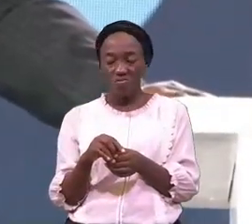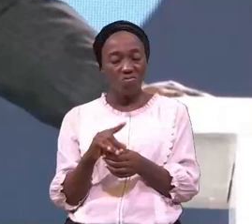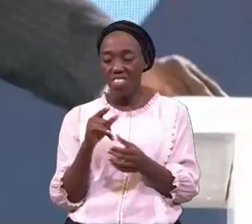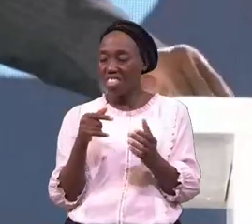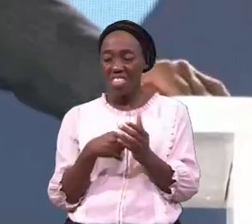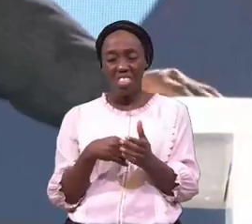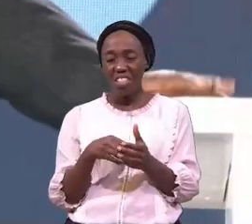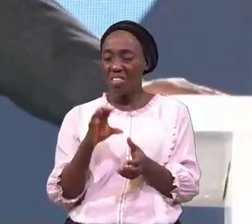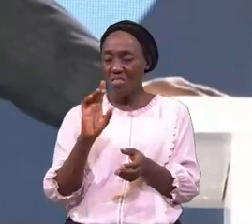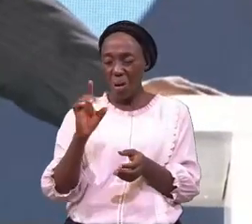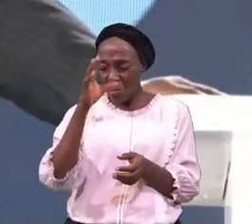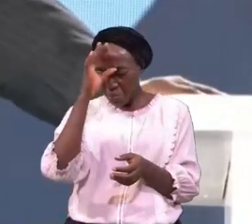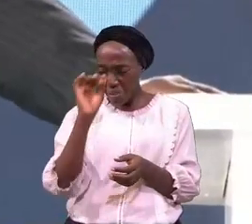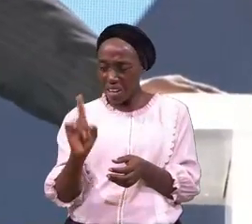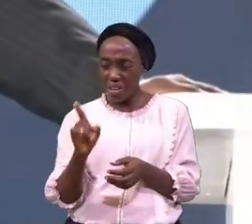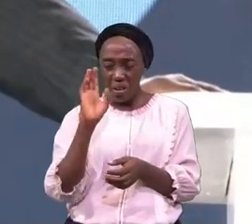Tom dit qu'il me sait